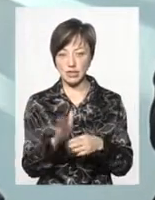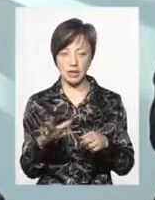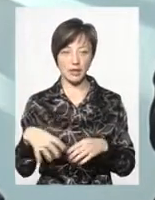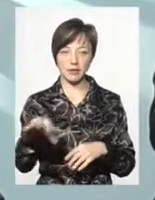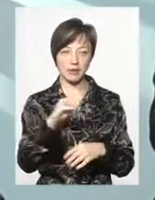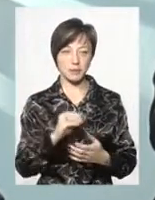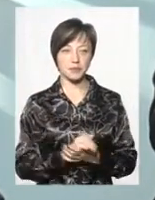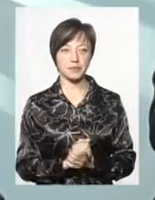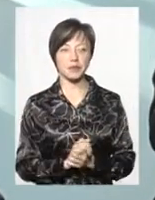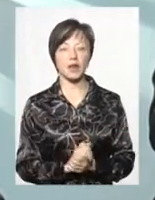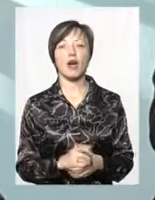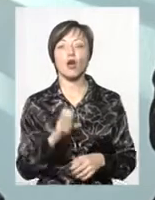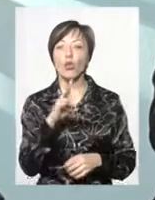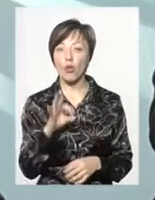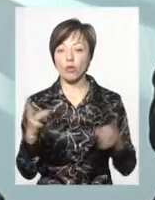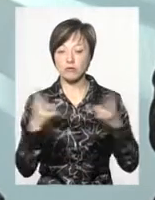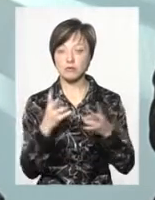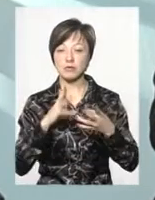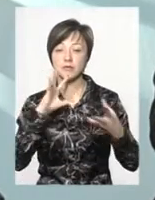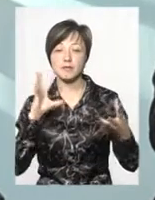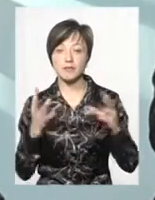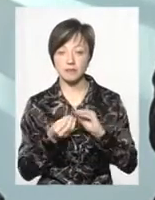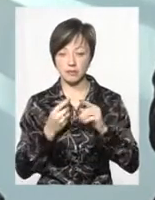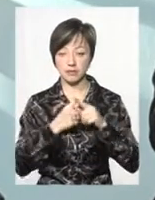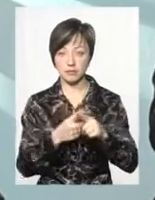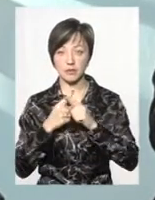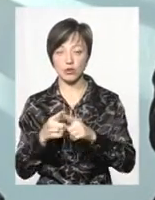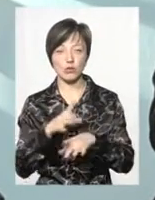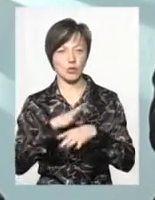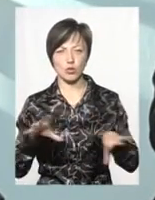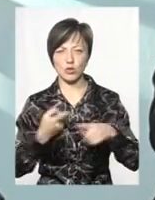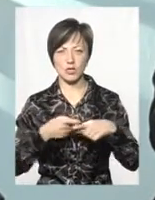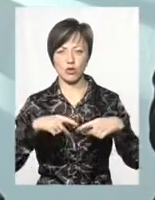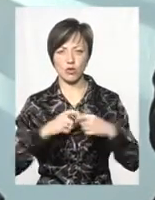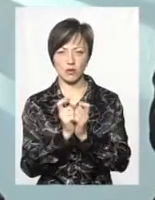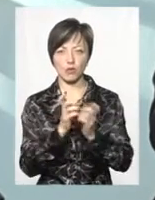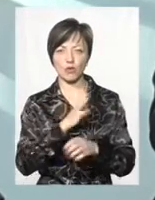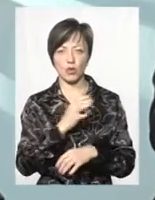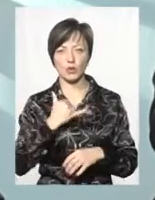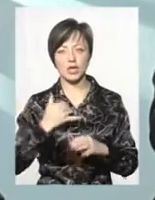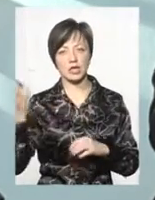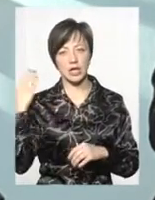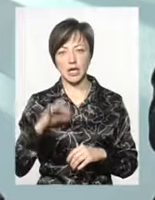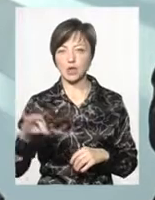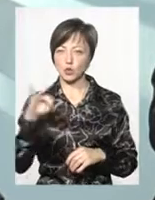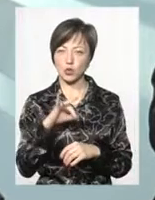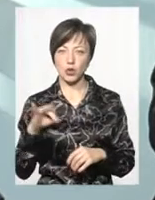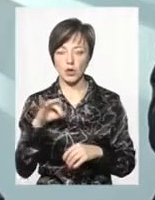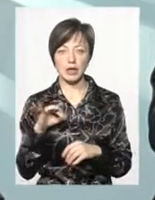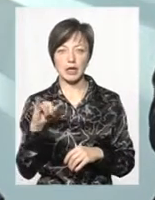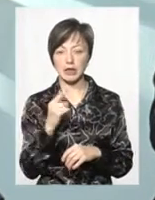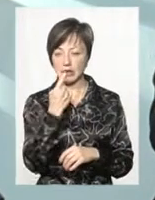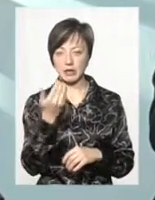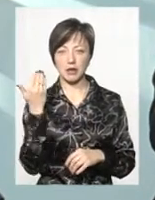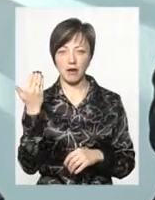всі, але знайдуть спільну мову, щоб не було цих речей, які були в нашій історії і зовсім